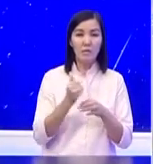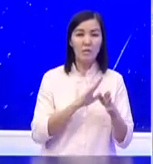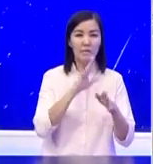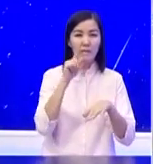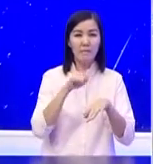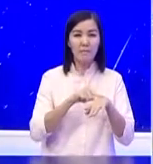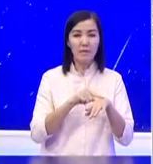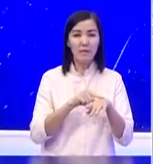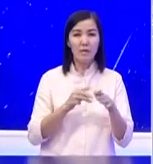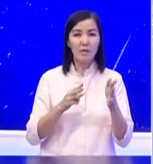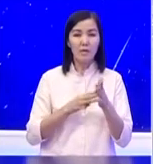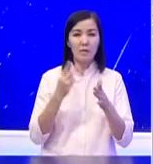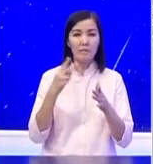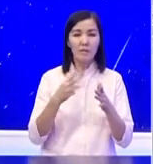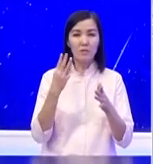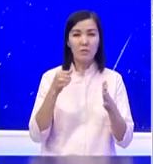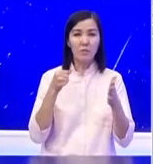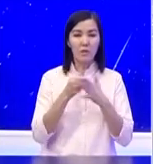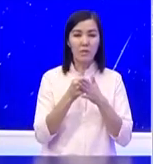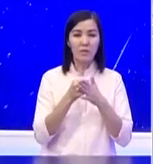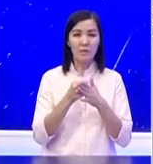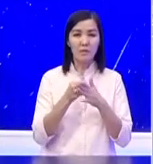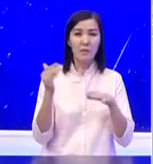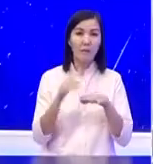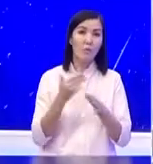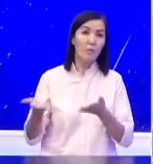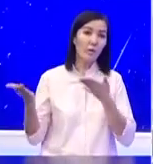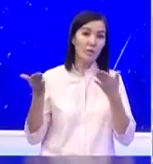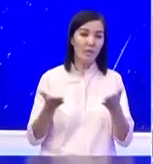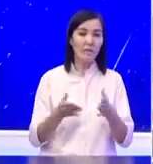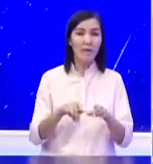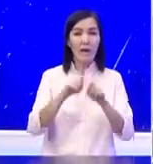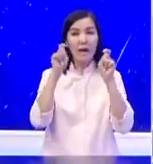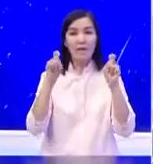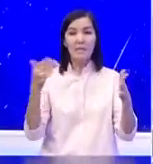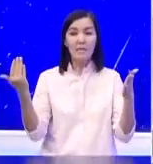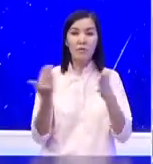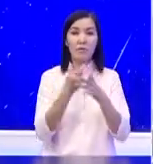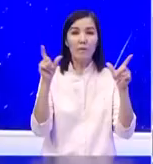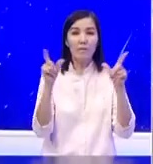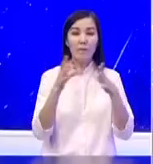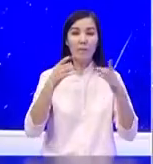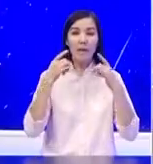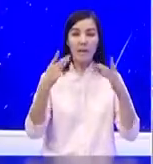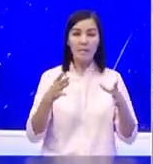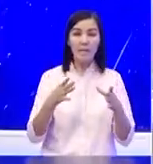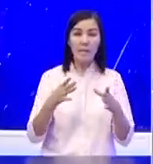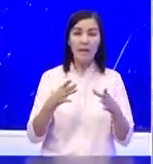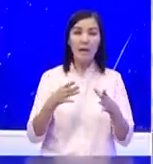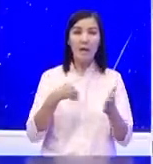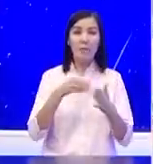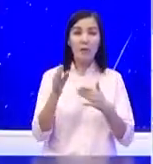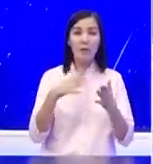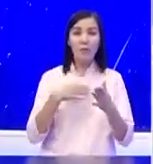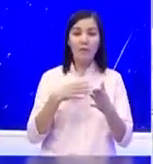до 23 часов вечера. Добро пожаловать! Открытие нового магазина стал праздником не только для покупателей,